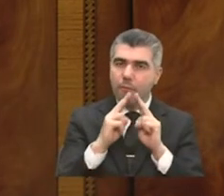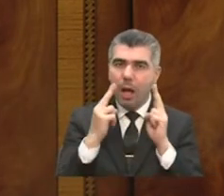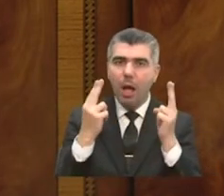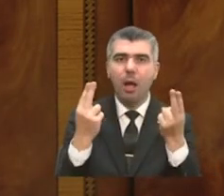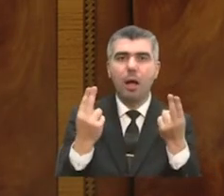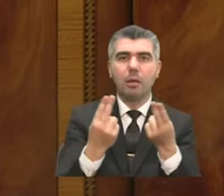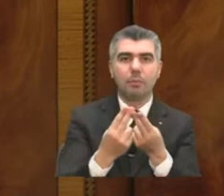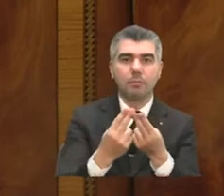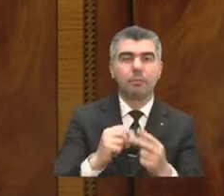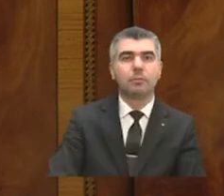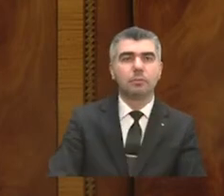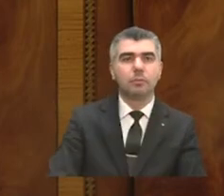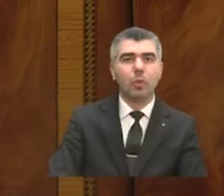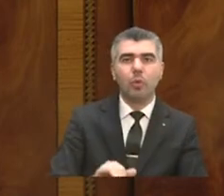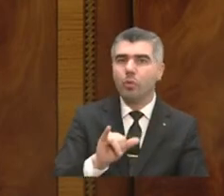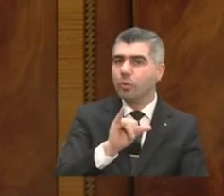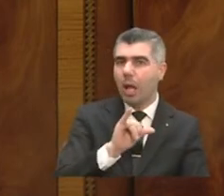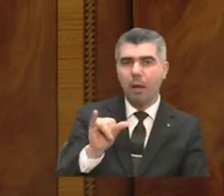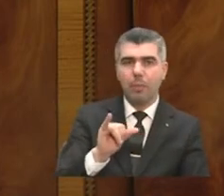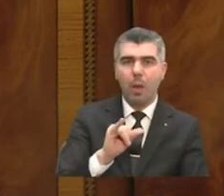faisons notre